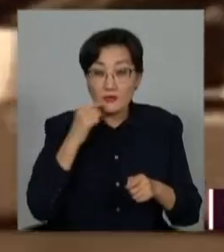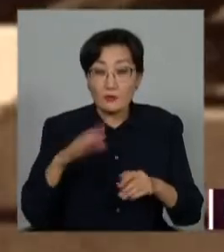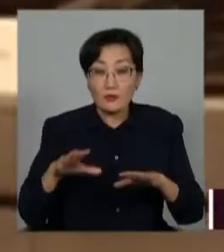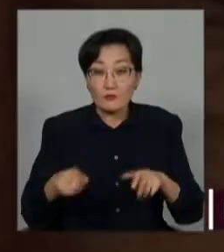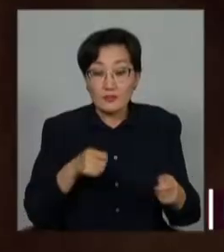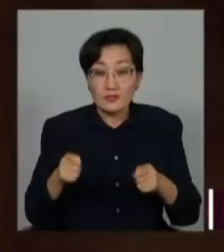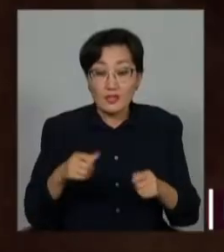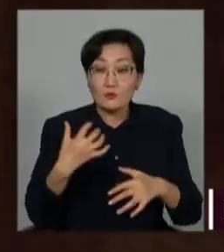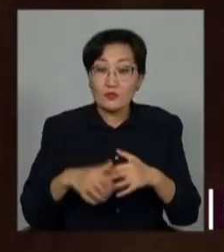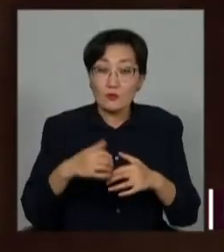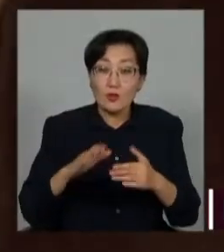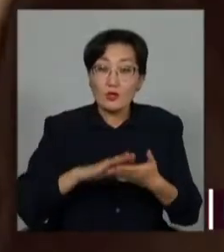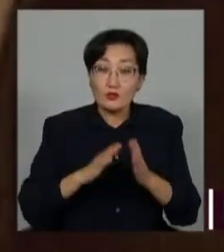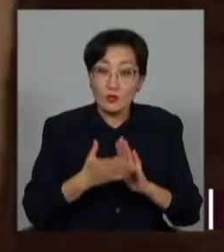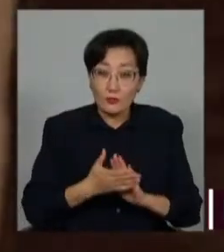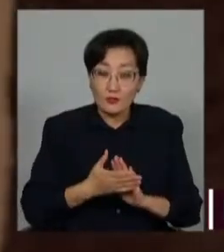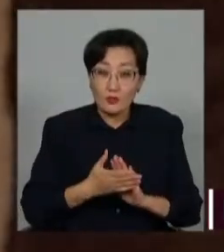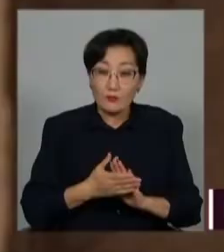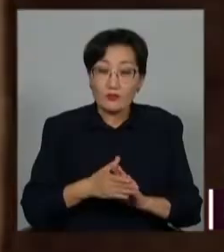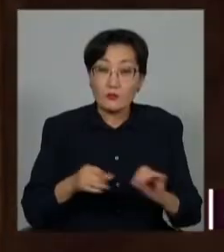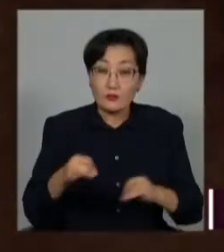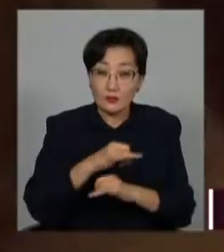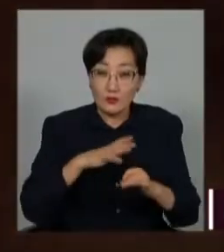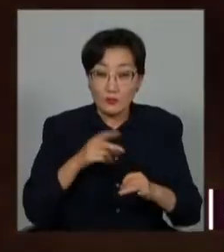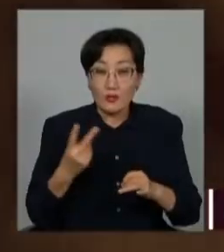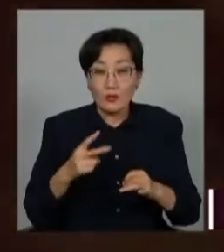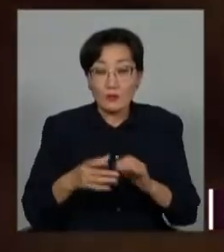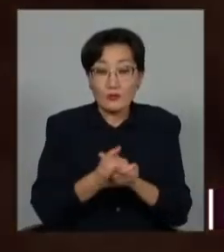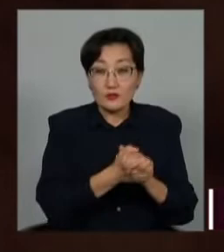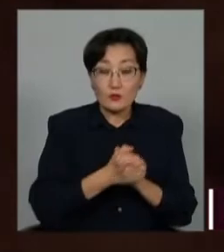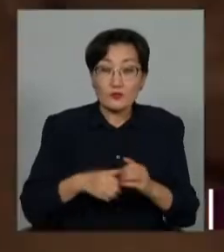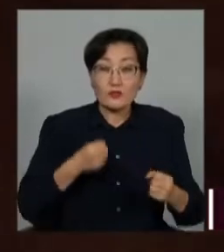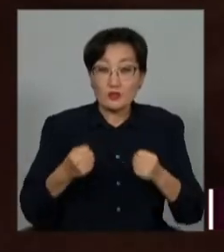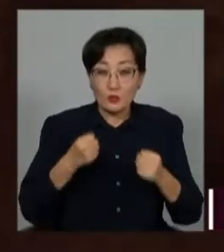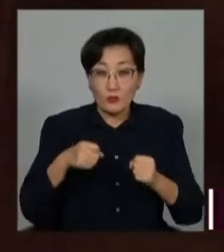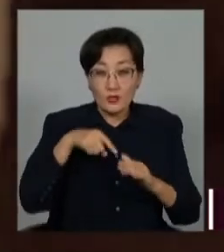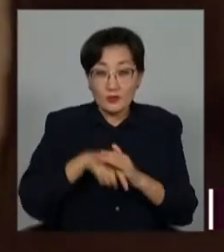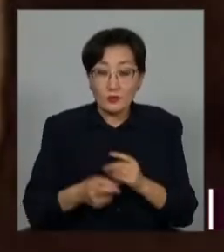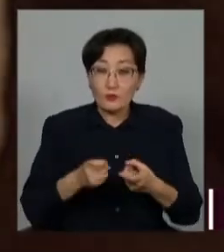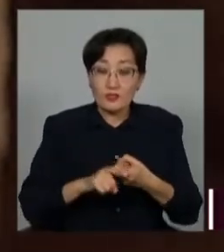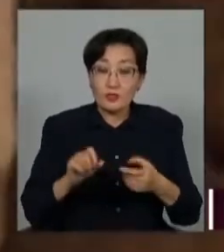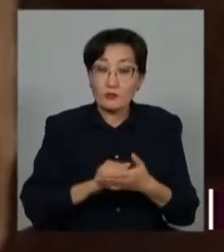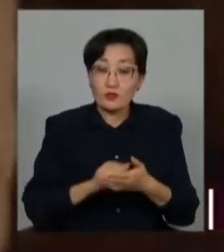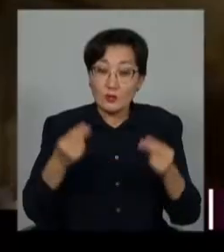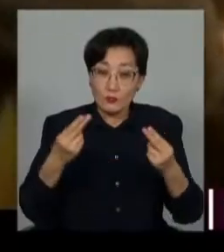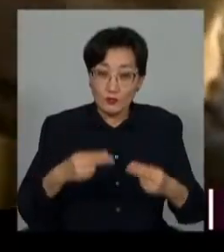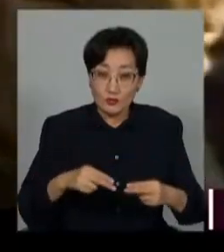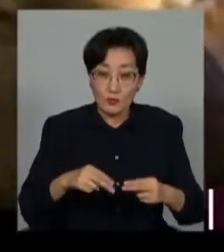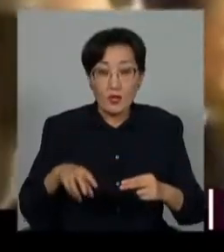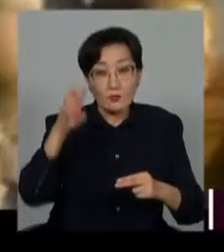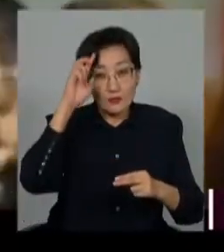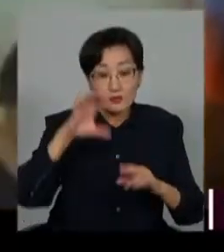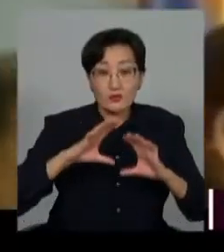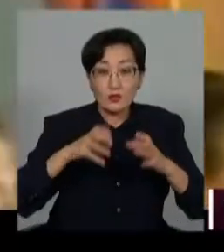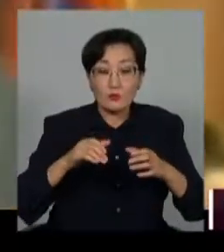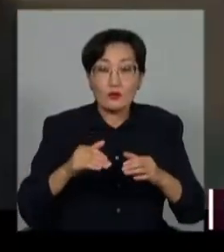президенті Ельциннің арасында келіссөздерге куә болды. Бұдан кейін екі ел ынтымақтастығын кеңейту және тереңдету туралы декларацияға қол қойып, еліміз